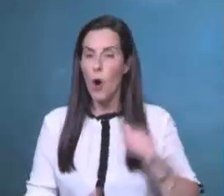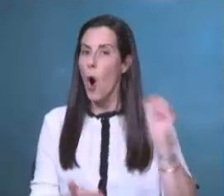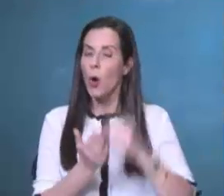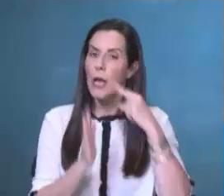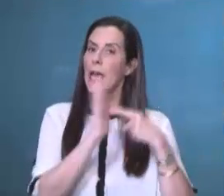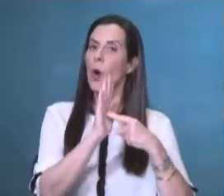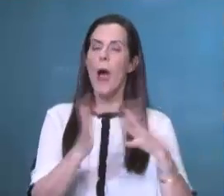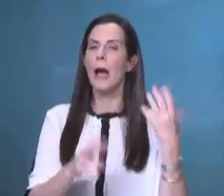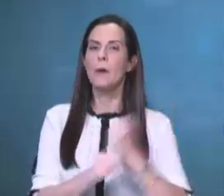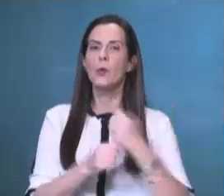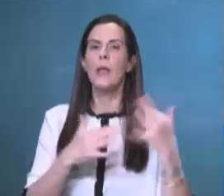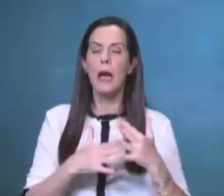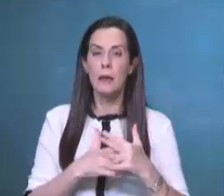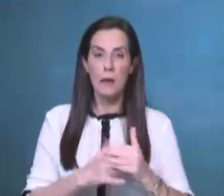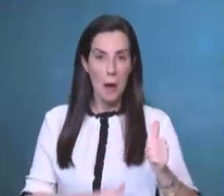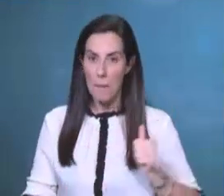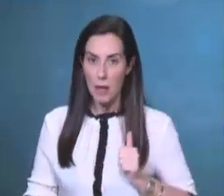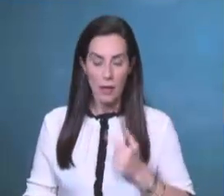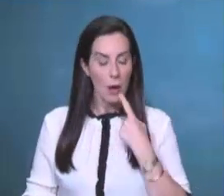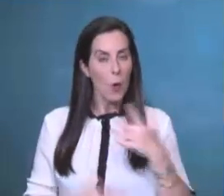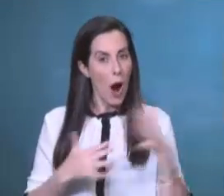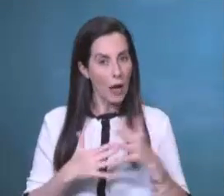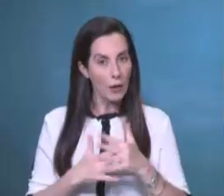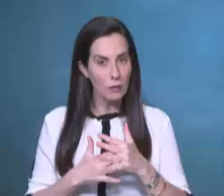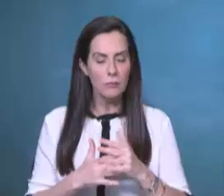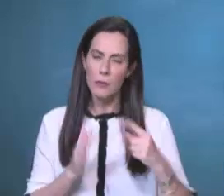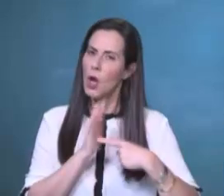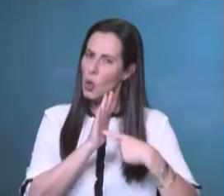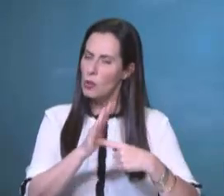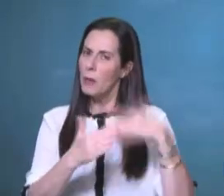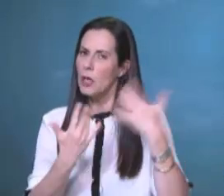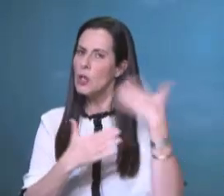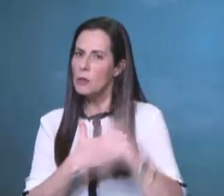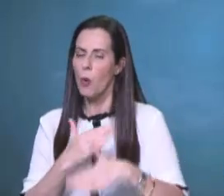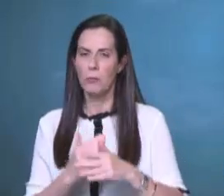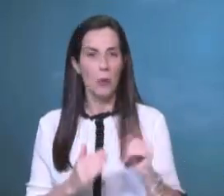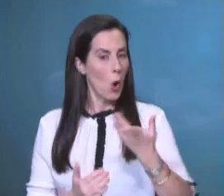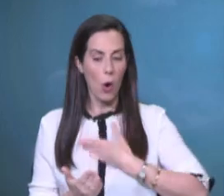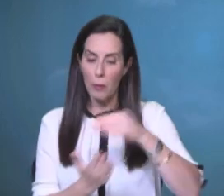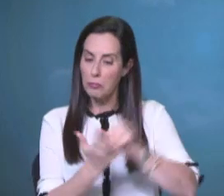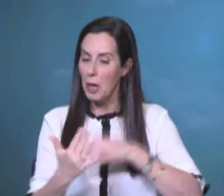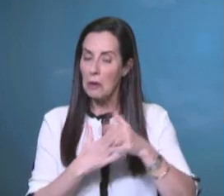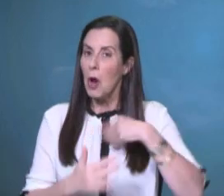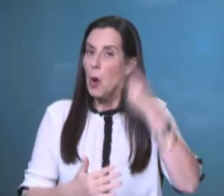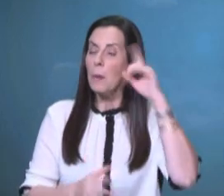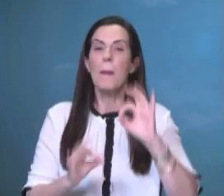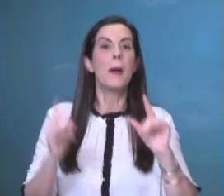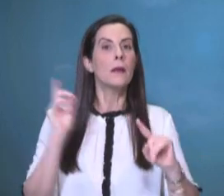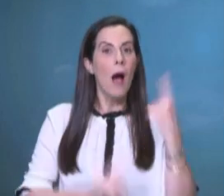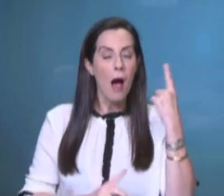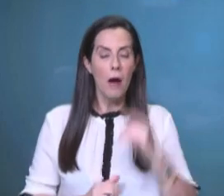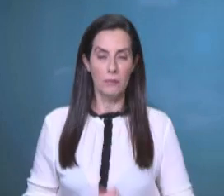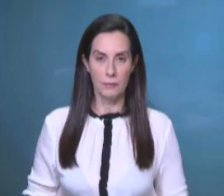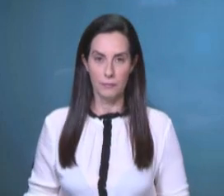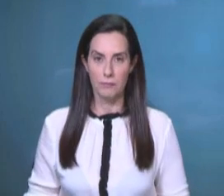הפיגוע. בצהל אומרים שהתחקיר יוצג לה כשיסתיים. לא קיבלנו תחקיר, אנחנו לא יודעים מה קרה שם. לא